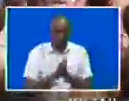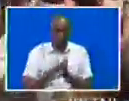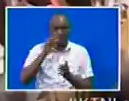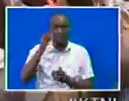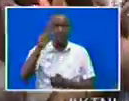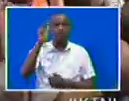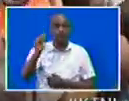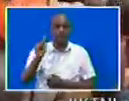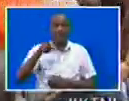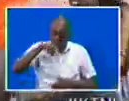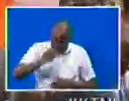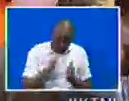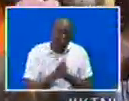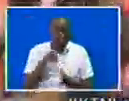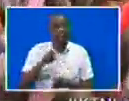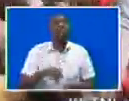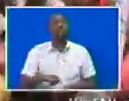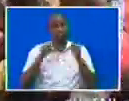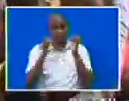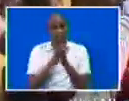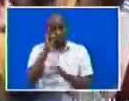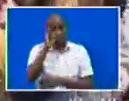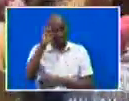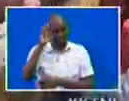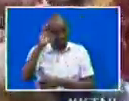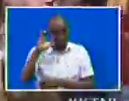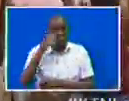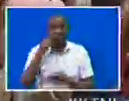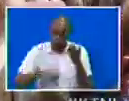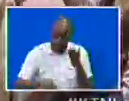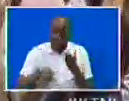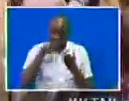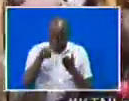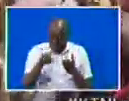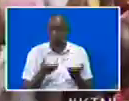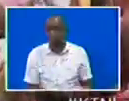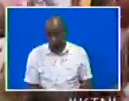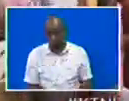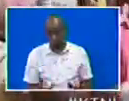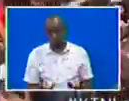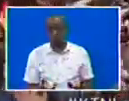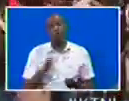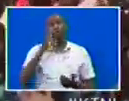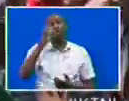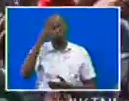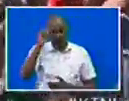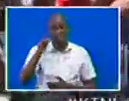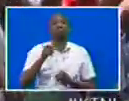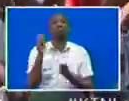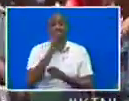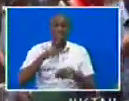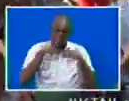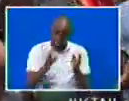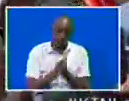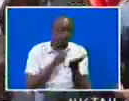Na kando na kuwa mwenyekiti wa tume ya IEBC kusitiza kuwa zabuni iliyotolewa kwa kampuni ya Dubai kuchapisha makaratasi